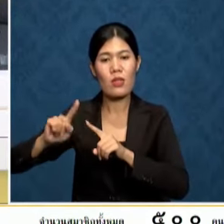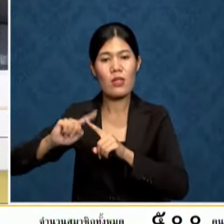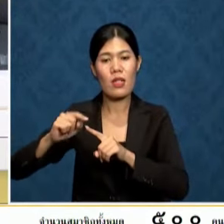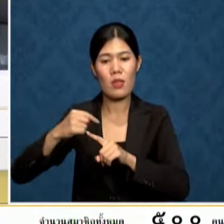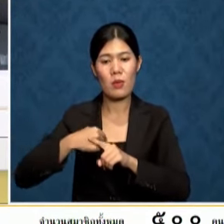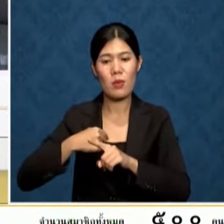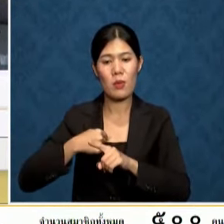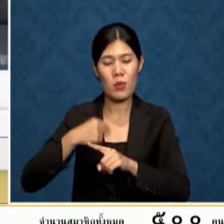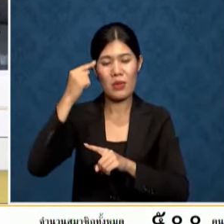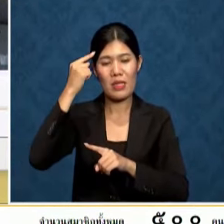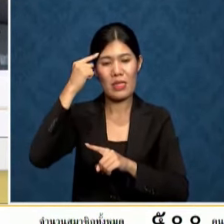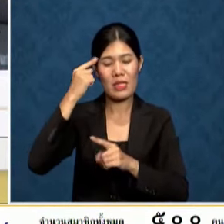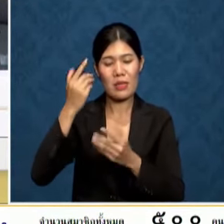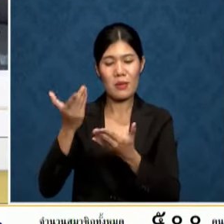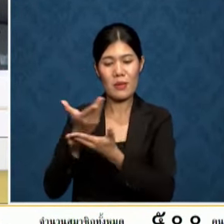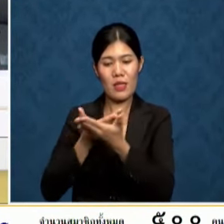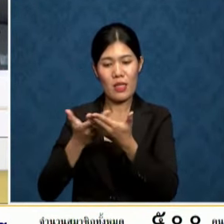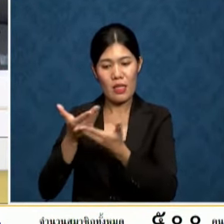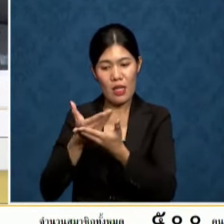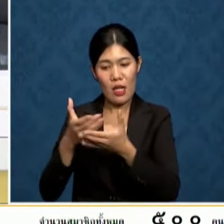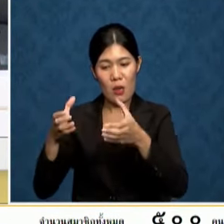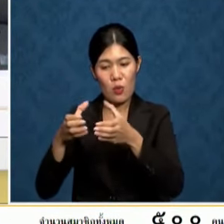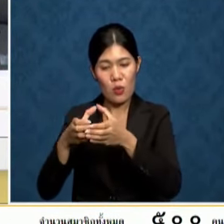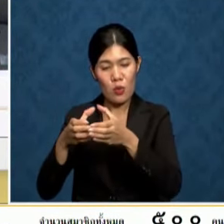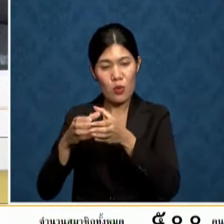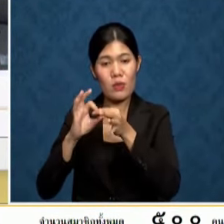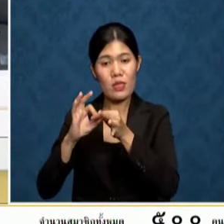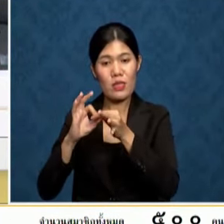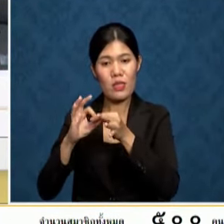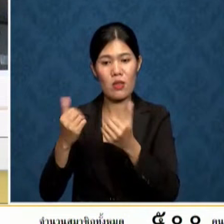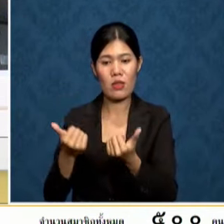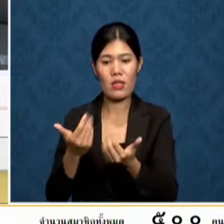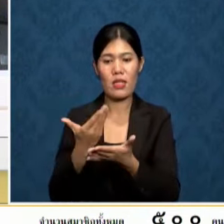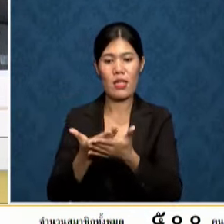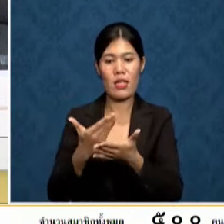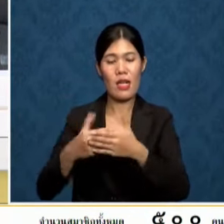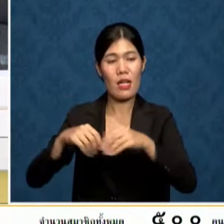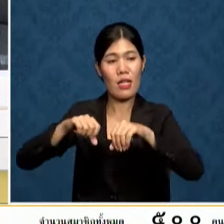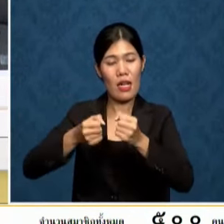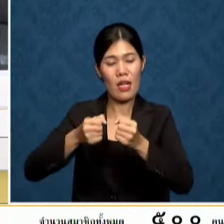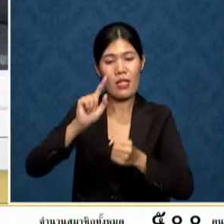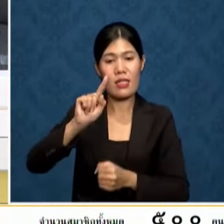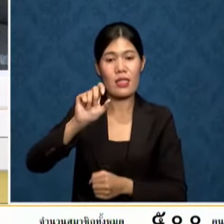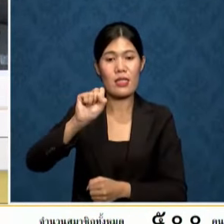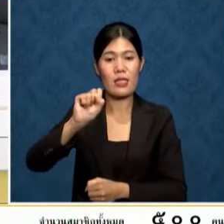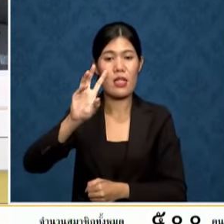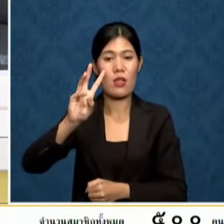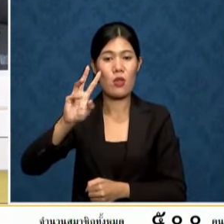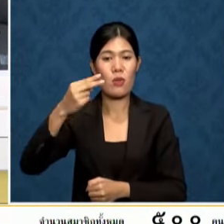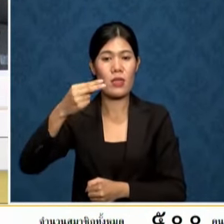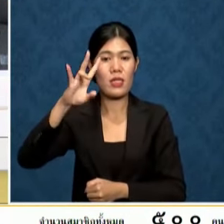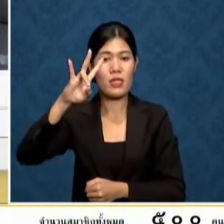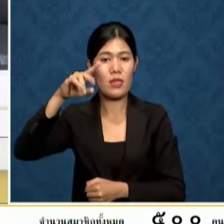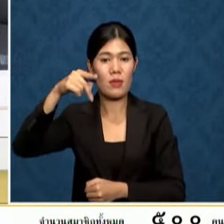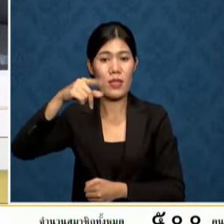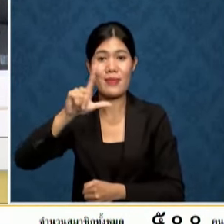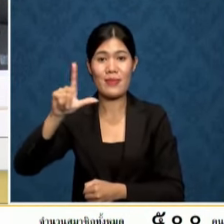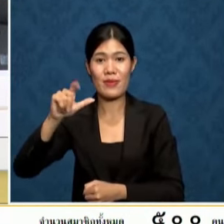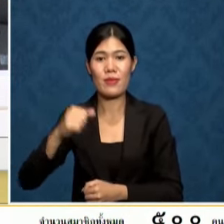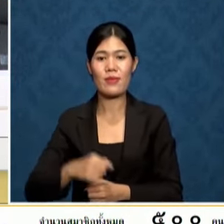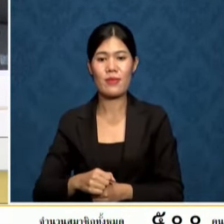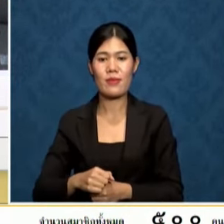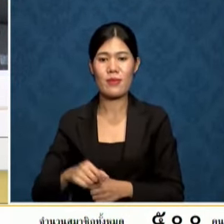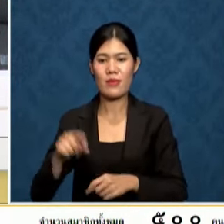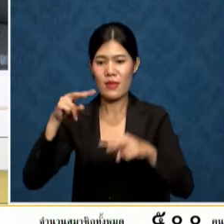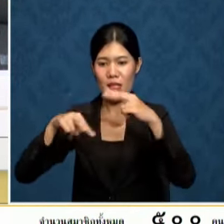หน่วยงานที่เกี่ยวข้องบอกว่ามีการกล่าวอ้างว่ามีงบประมาณที่ถูกตัดไปถึง17,000ล้านบาทหากันไม่